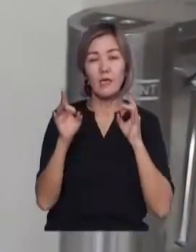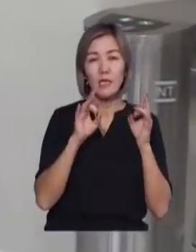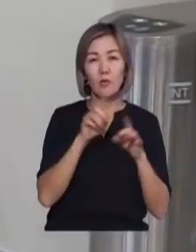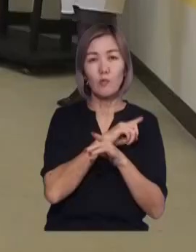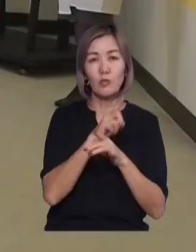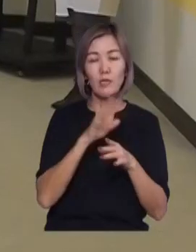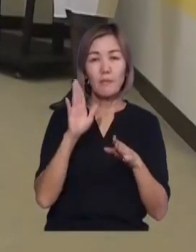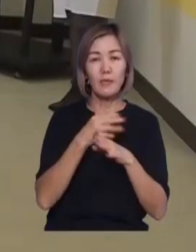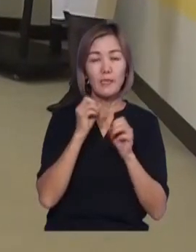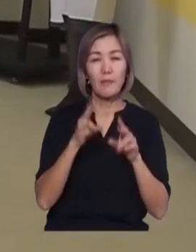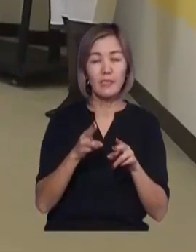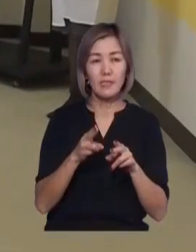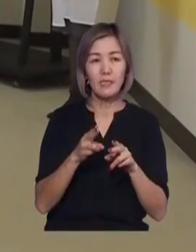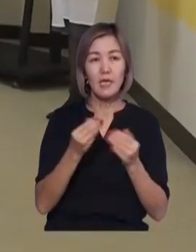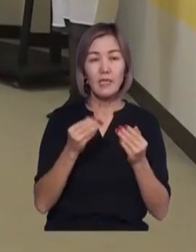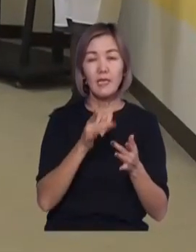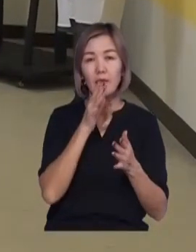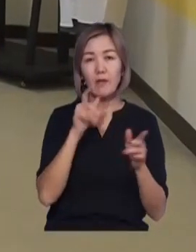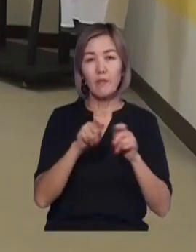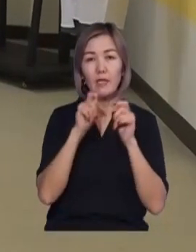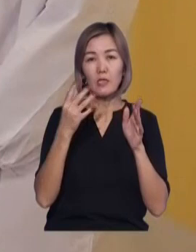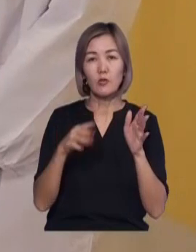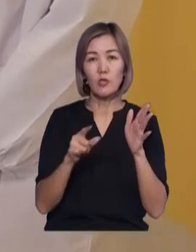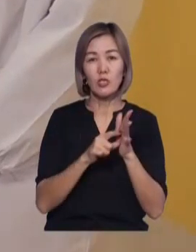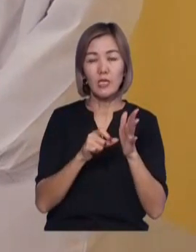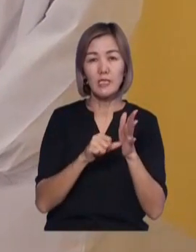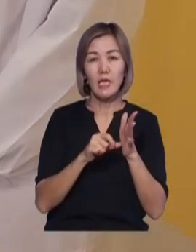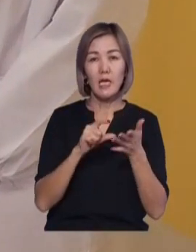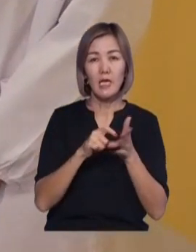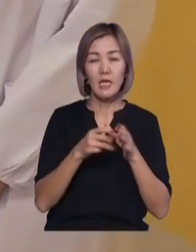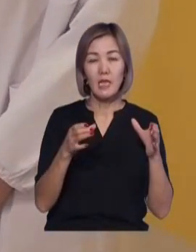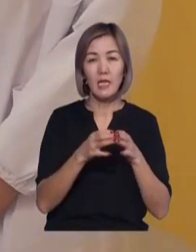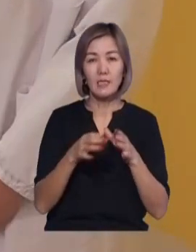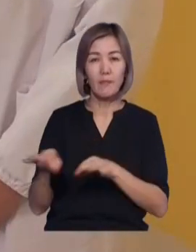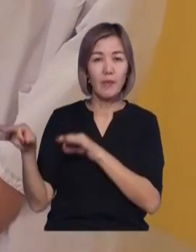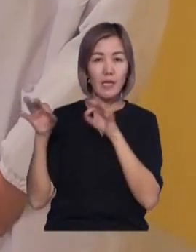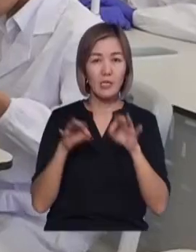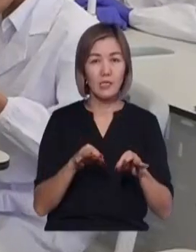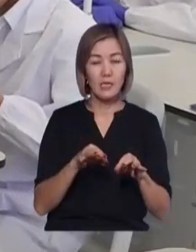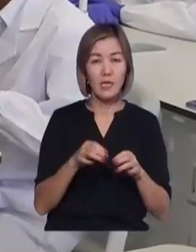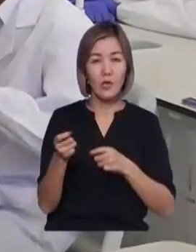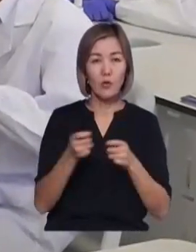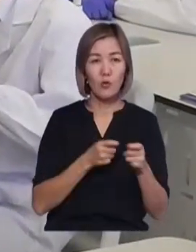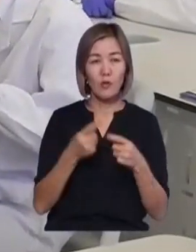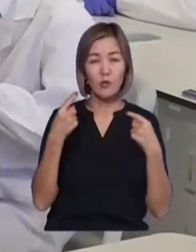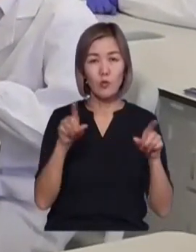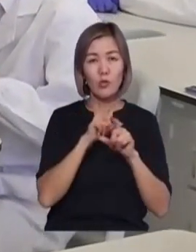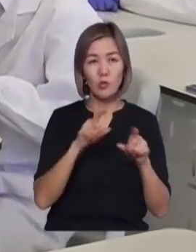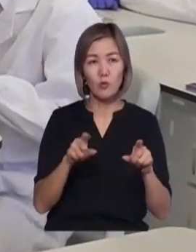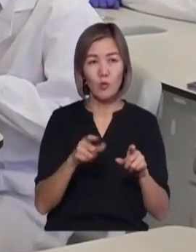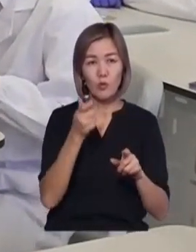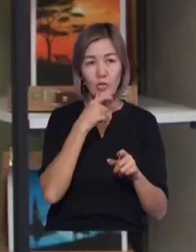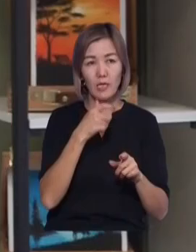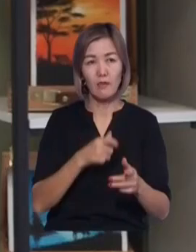усиленных мер безопасности. На данный момент в школе открыто 46 комплектных классов, которые перешли ученики и классные руководители из других школ